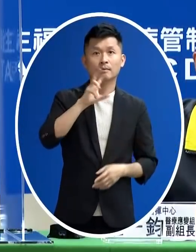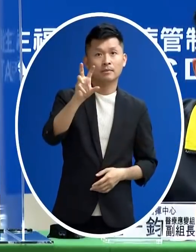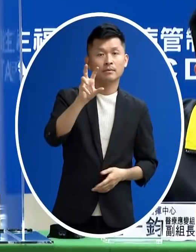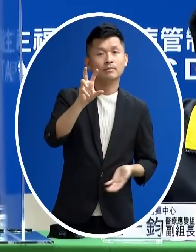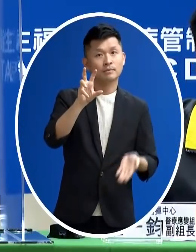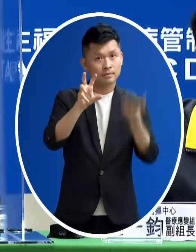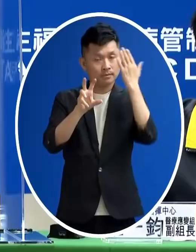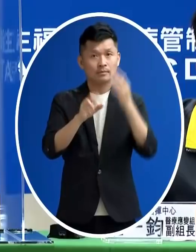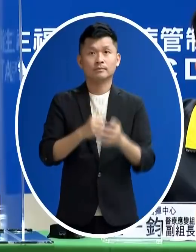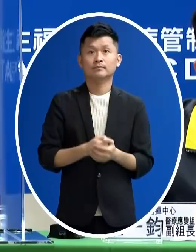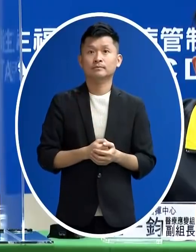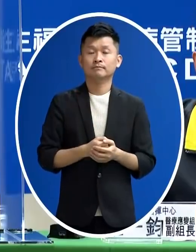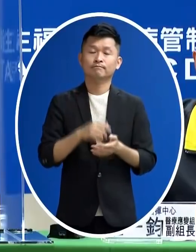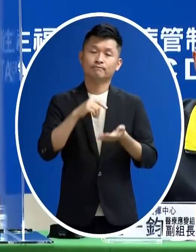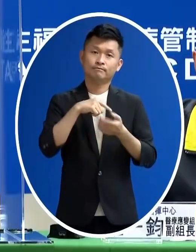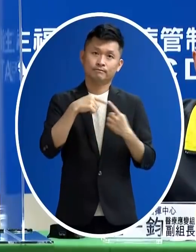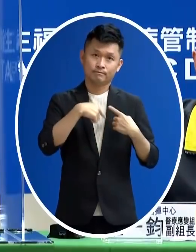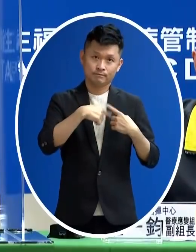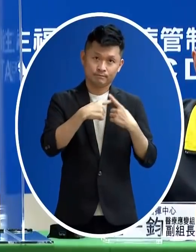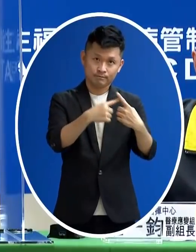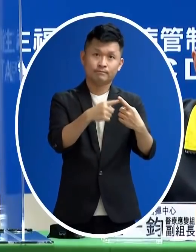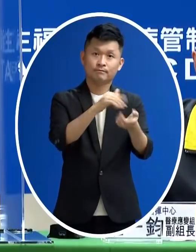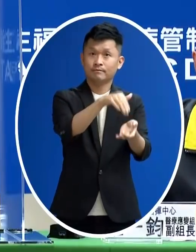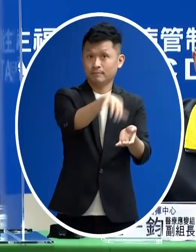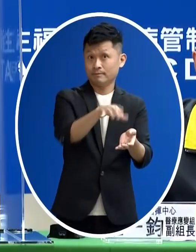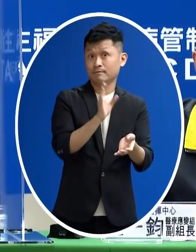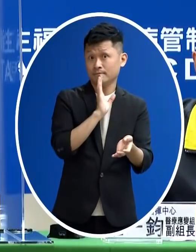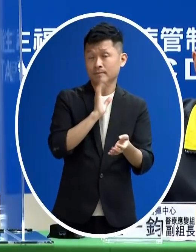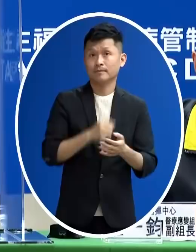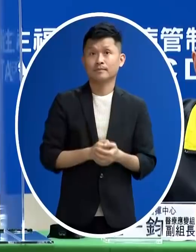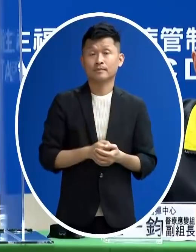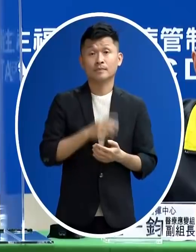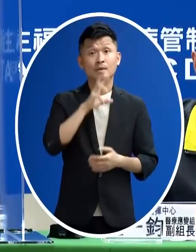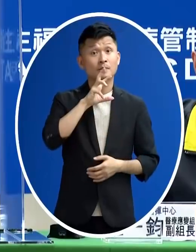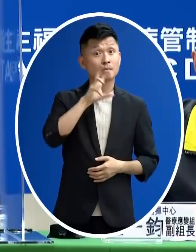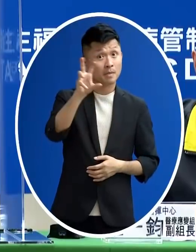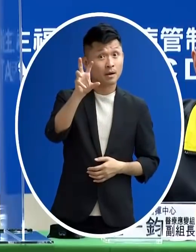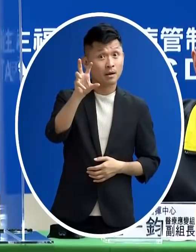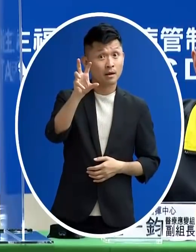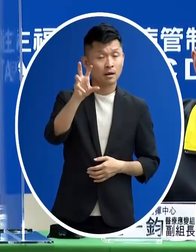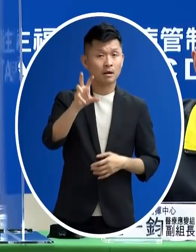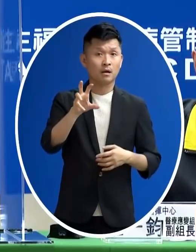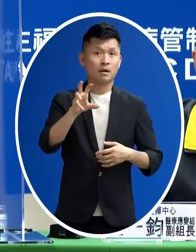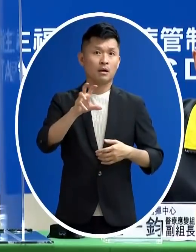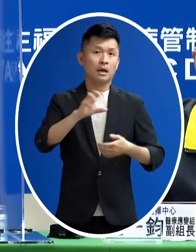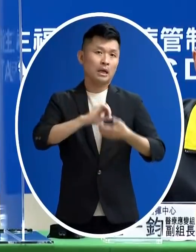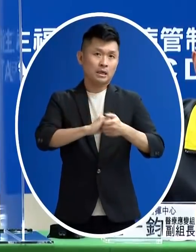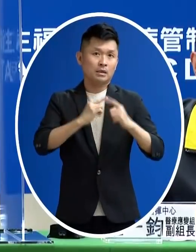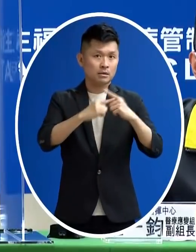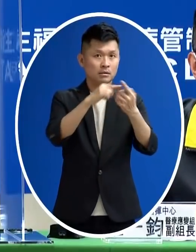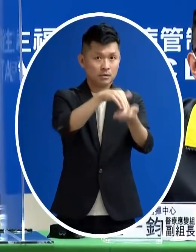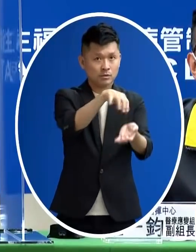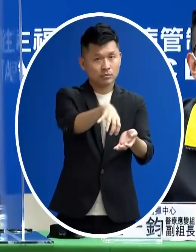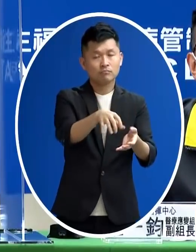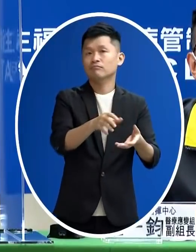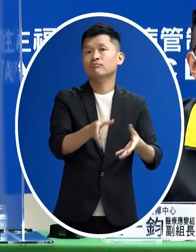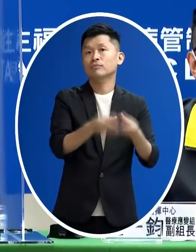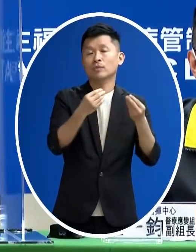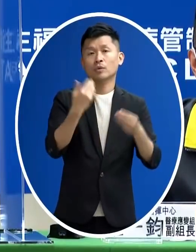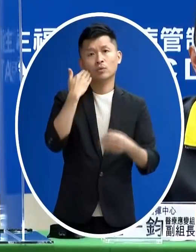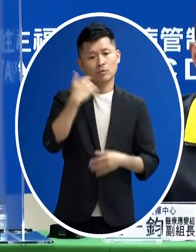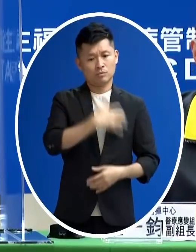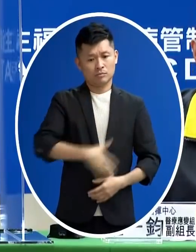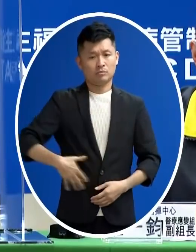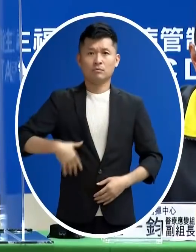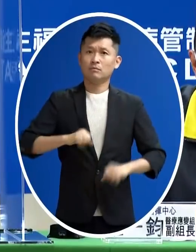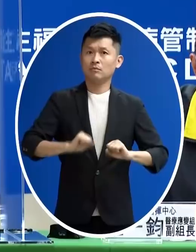上，好才到医院，好但也不是规定说80岁就一定要到医院哈，如果他觉得自主身